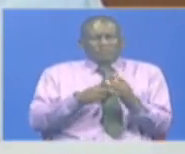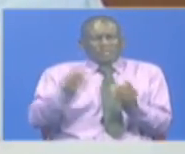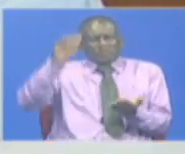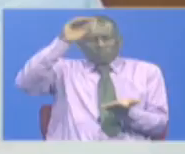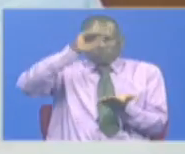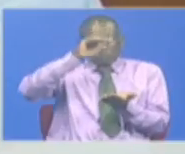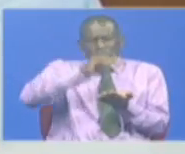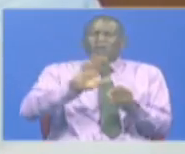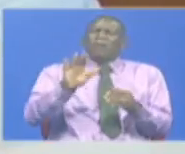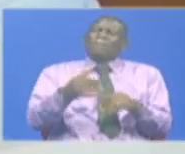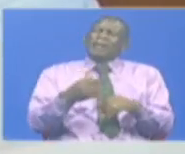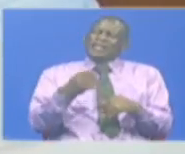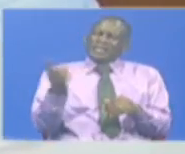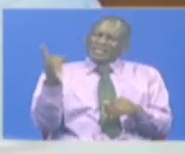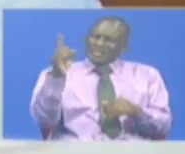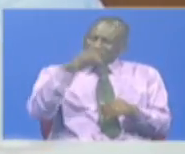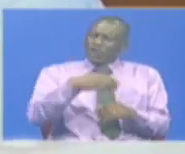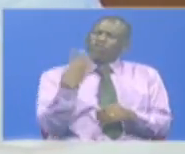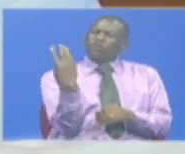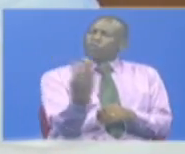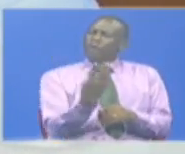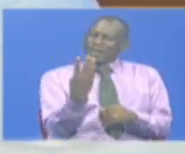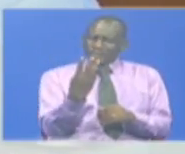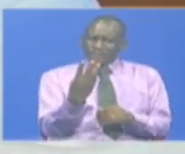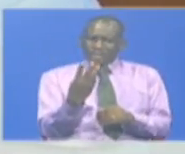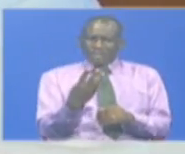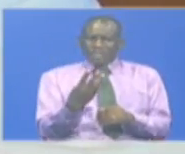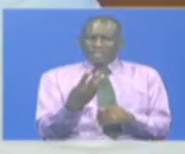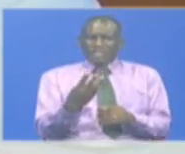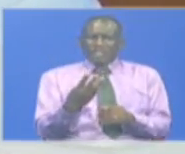Kufika Wednesday, akapata simu.